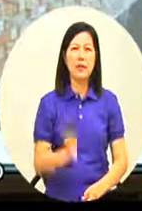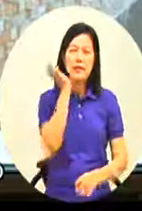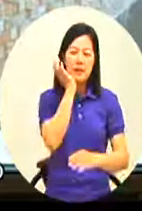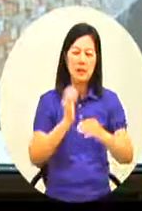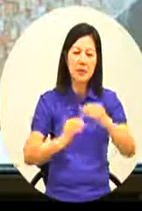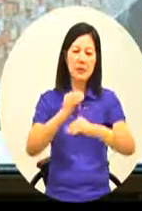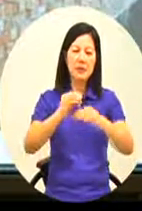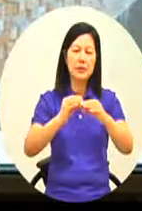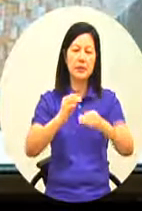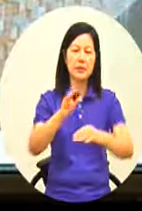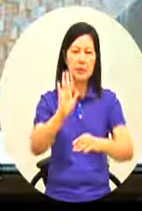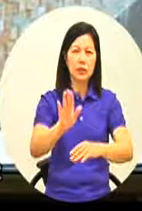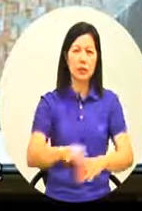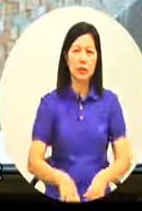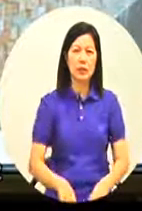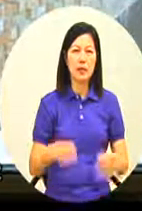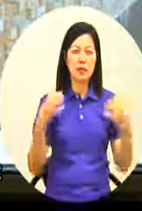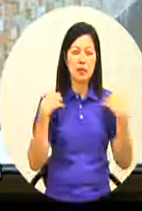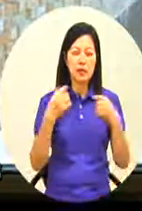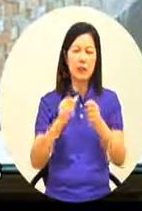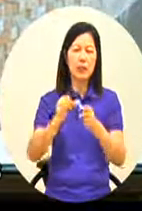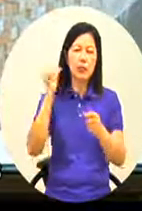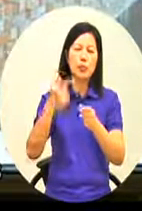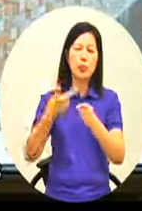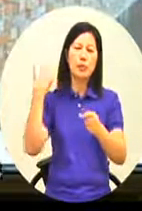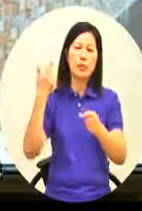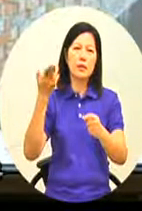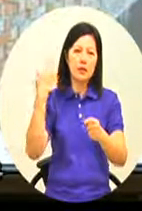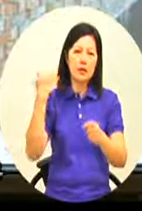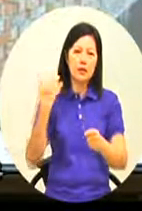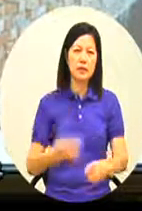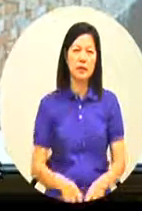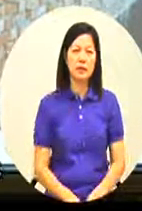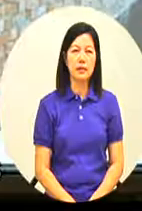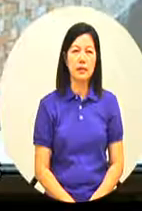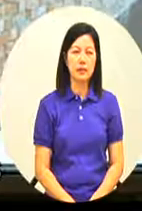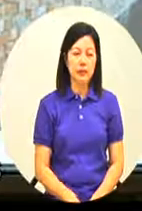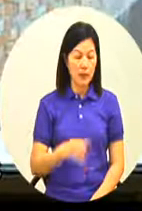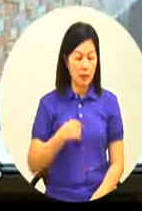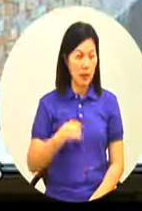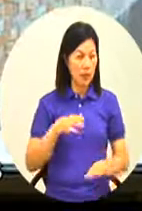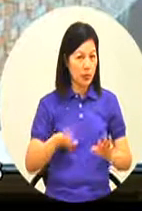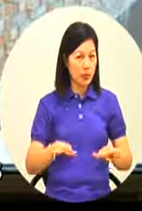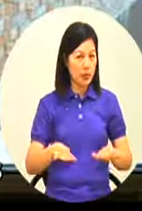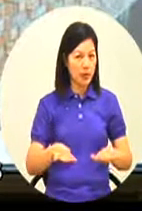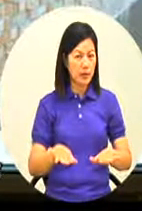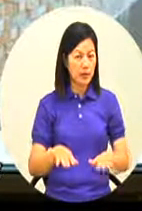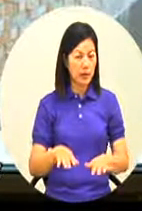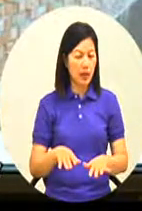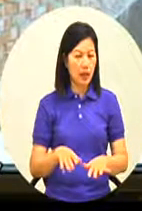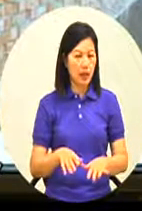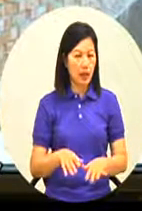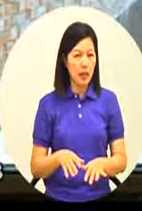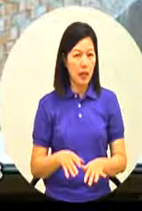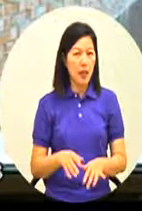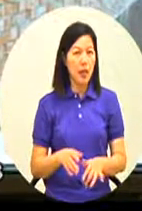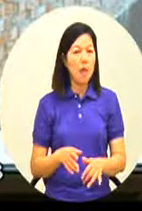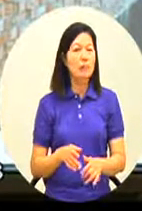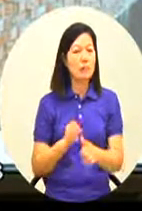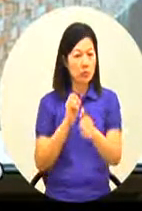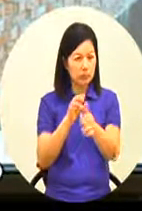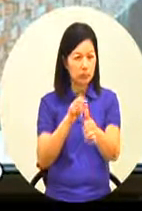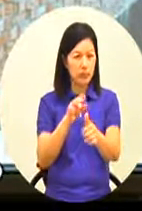内，哦，五六档啊，真正五六档啊。所以本席今仔日要请赵局长哦主持